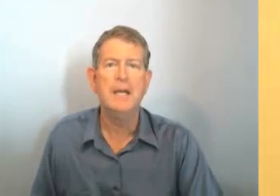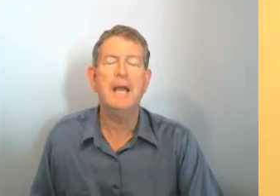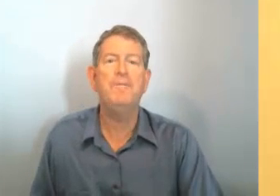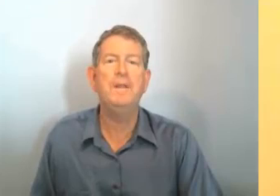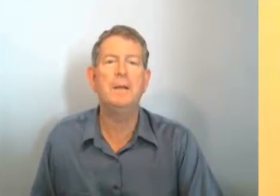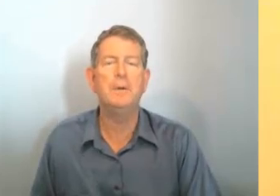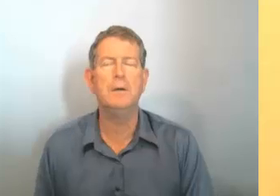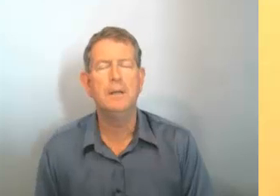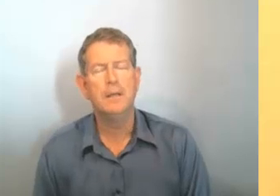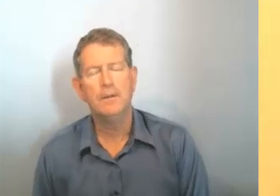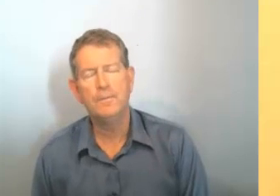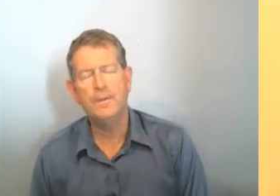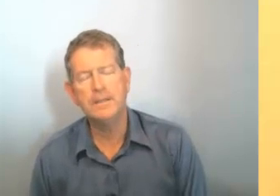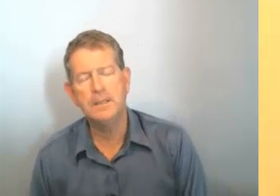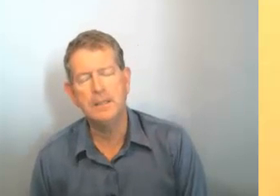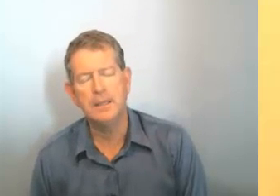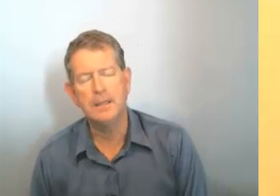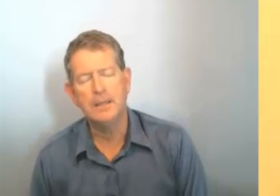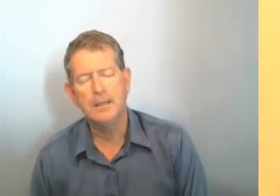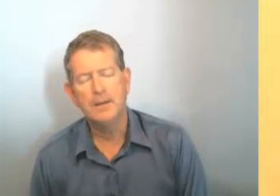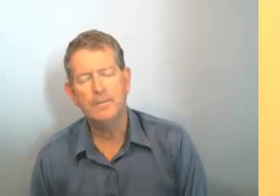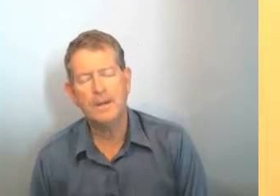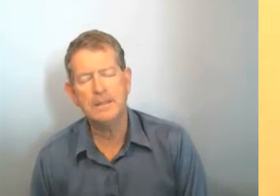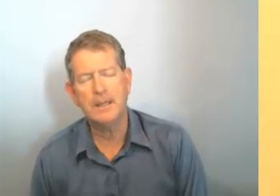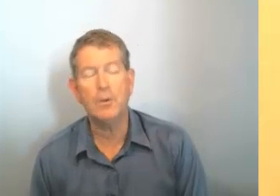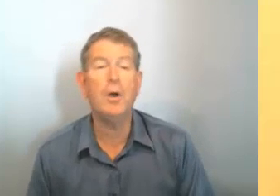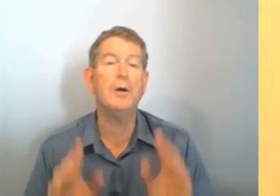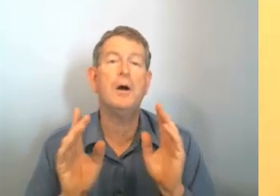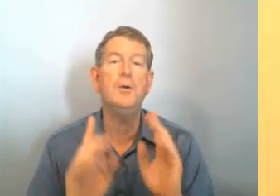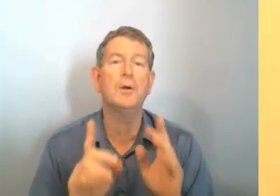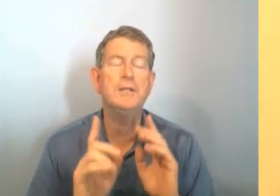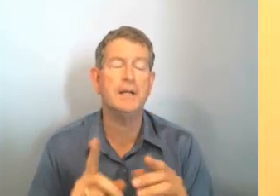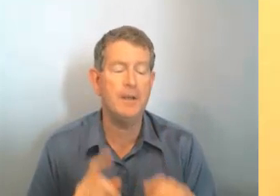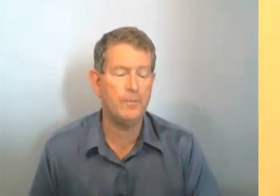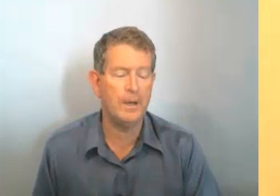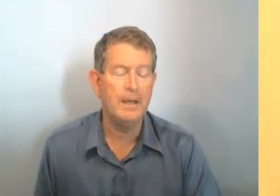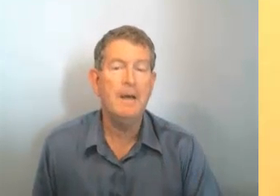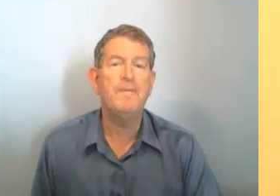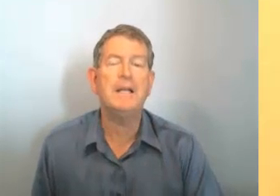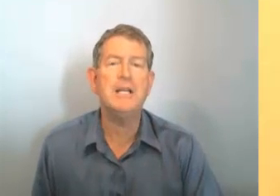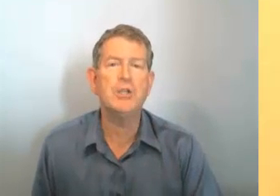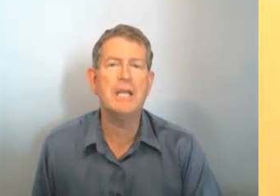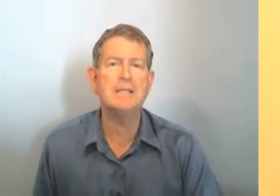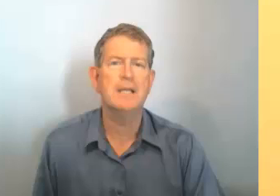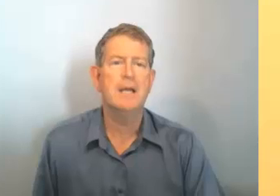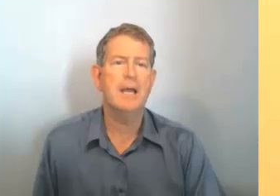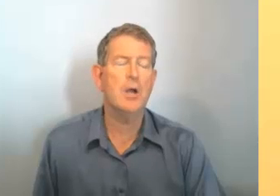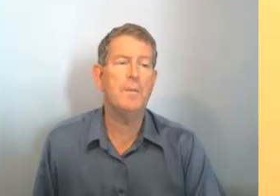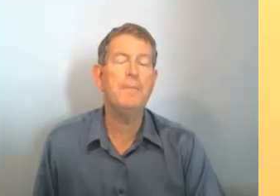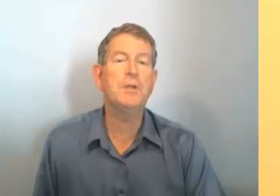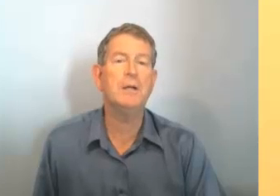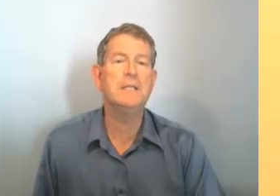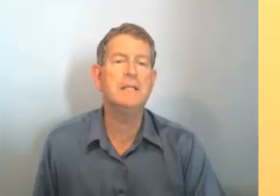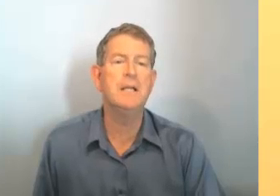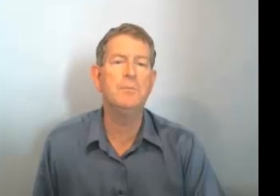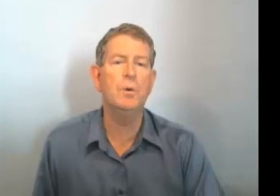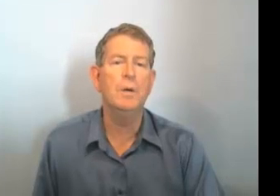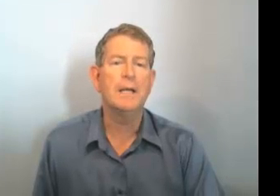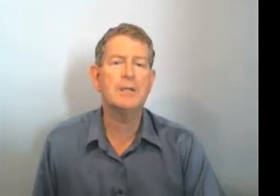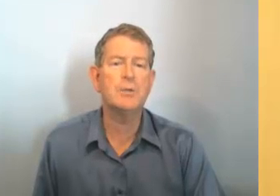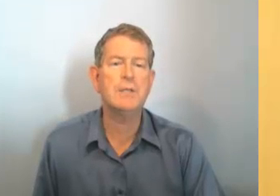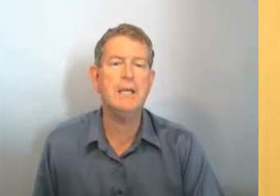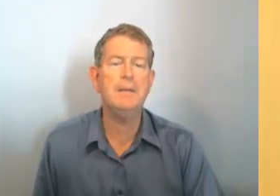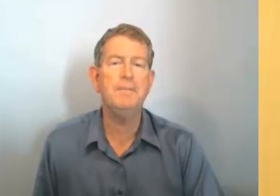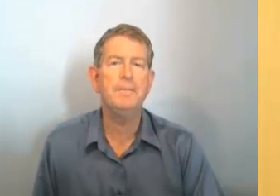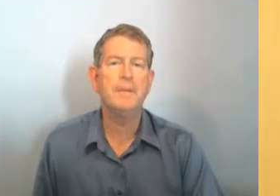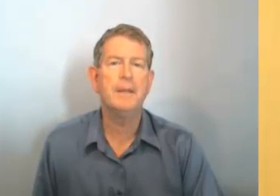but. Et finalement, fatigué. Fatigué. Encore une dernière fois, faites les gestes et en même temps, dites les mots.